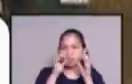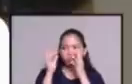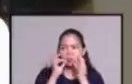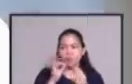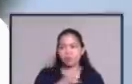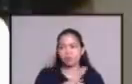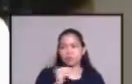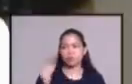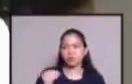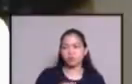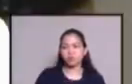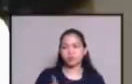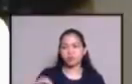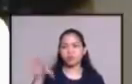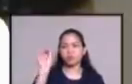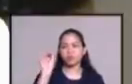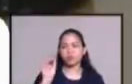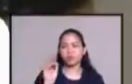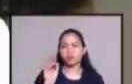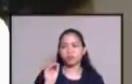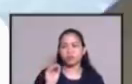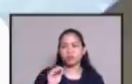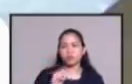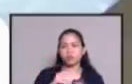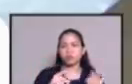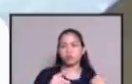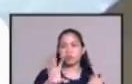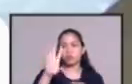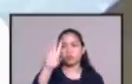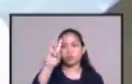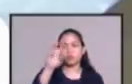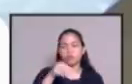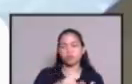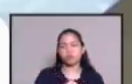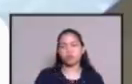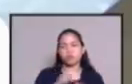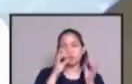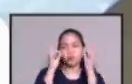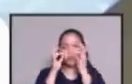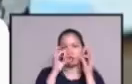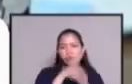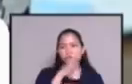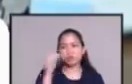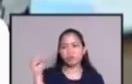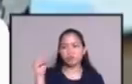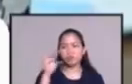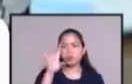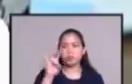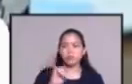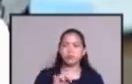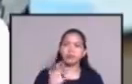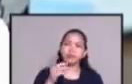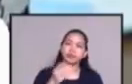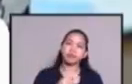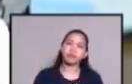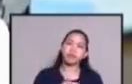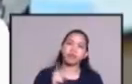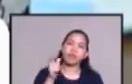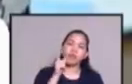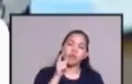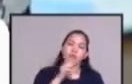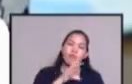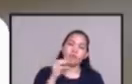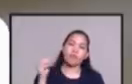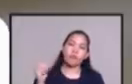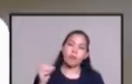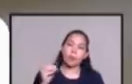transaksyon. Na-recover rin mula sa unit ng suspect ang 6,000,000 halaga ng shabu at 75,000 pisong halaga ng liquid ecstasy